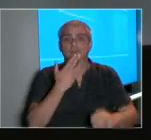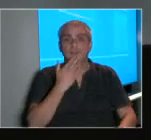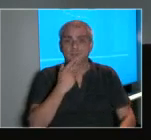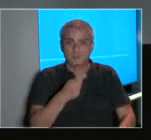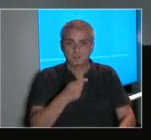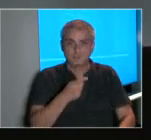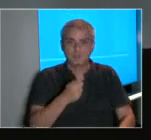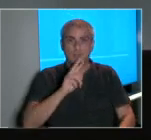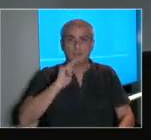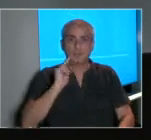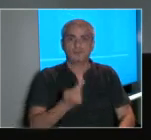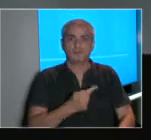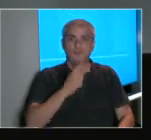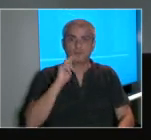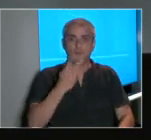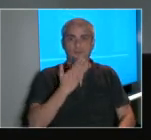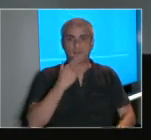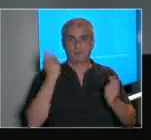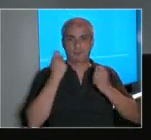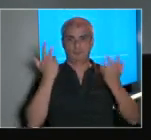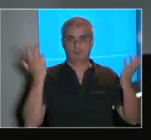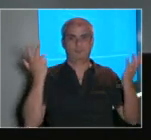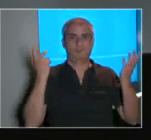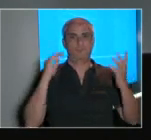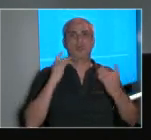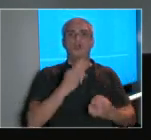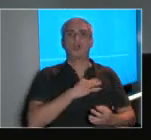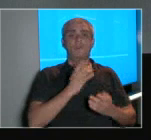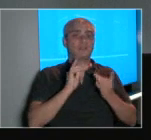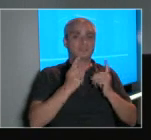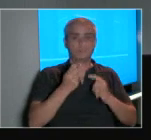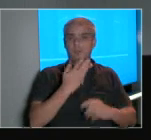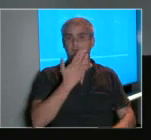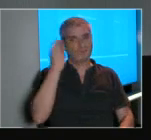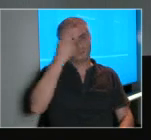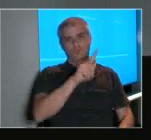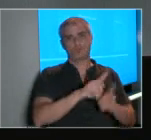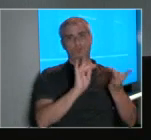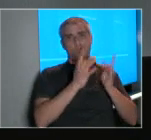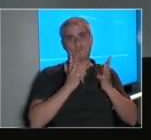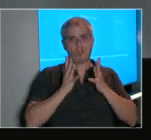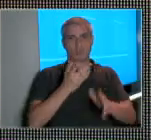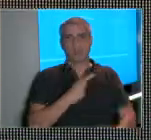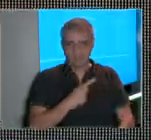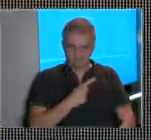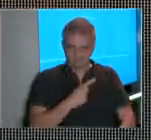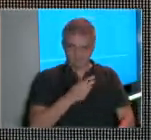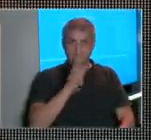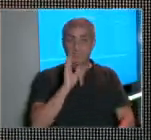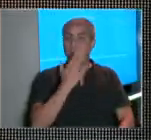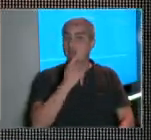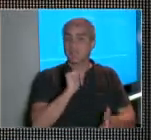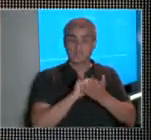הישראלית מציגה פעם אחר פעם את הישראלים כקורבן של הסכסוך ואת הפלסטינים כאויב תוקפן ואלים. גם